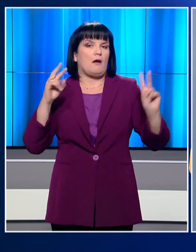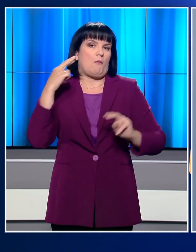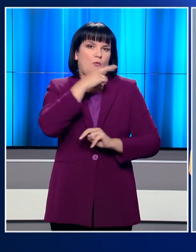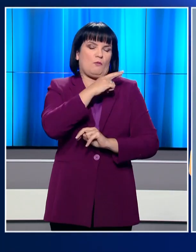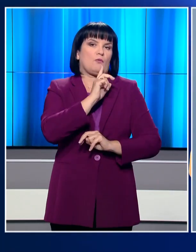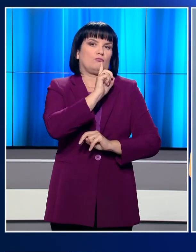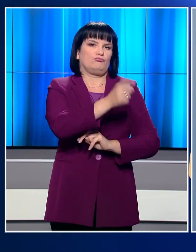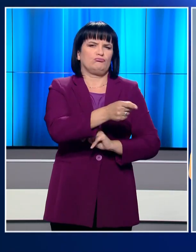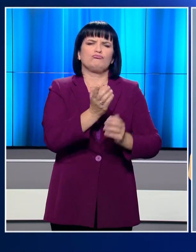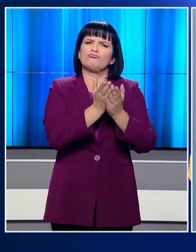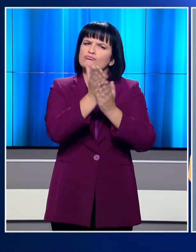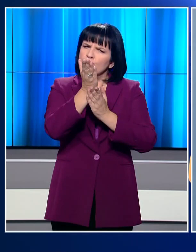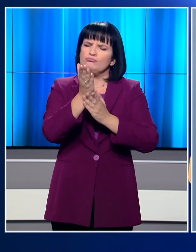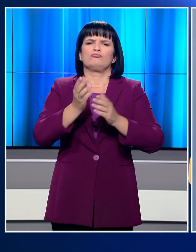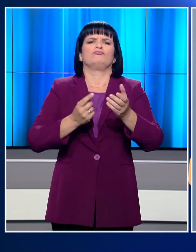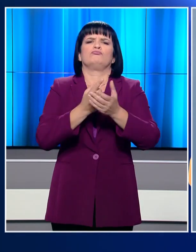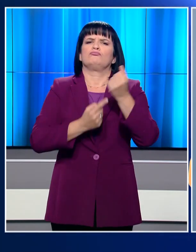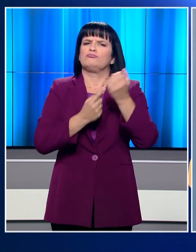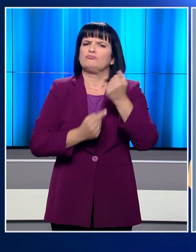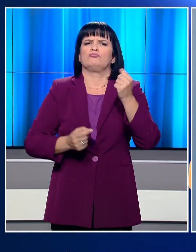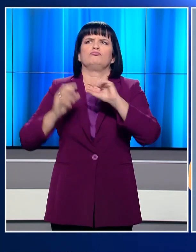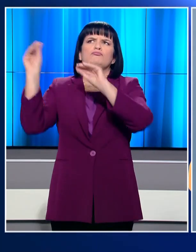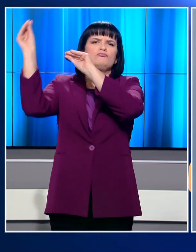Υπότιτλοι AUTHORWAVE